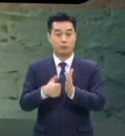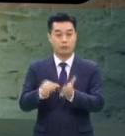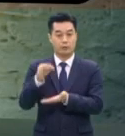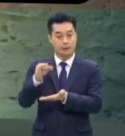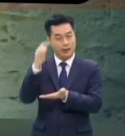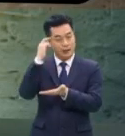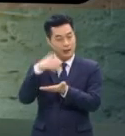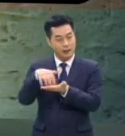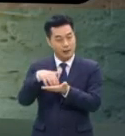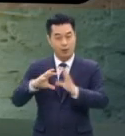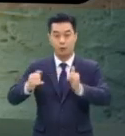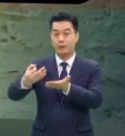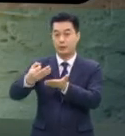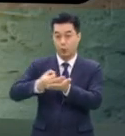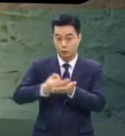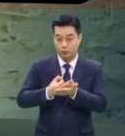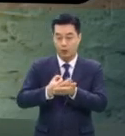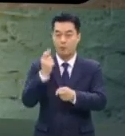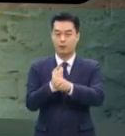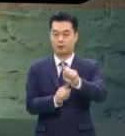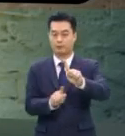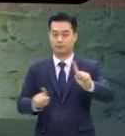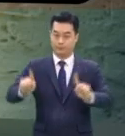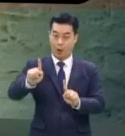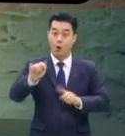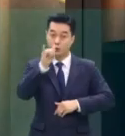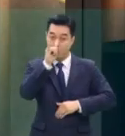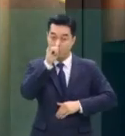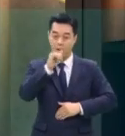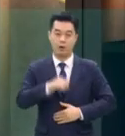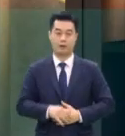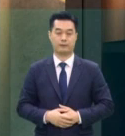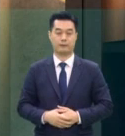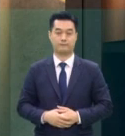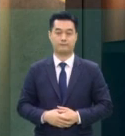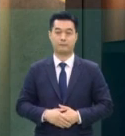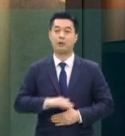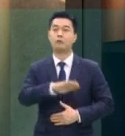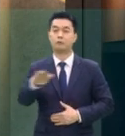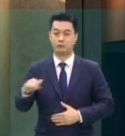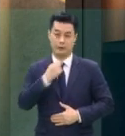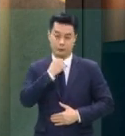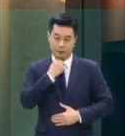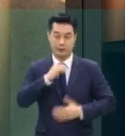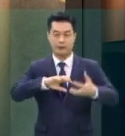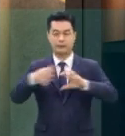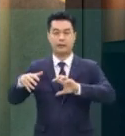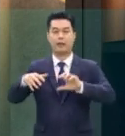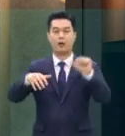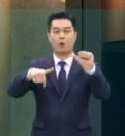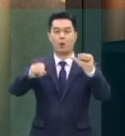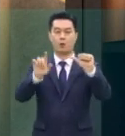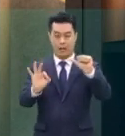감안한 국민소득은 이미 앞서기도 합니다 우리가 지향하는 세계 5강 2